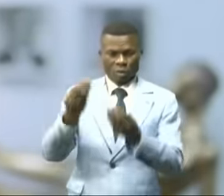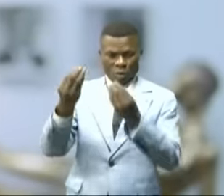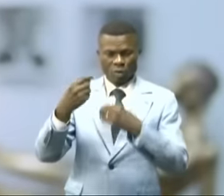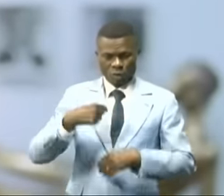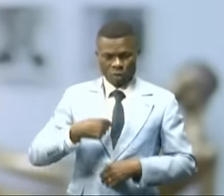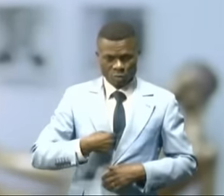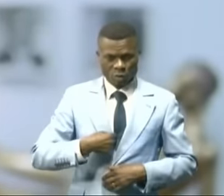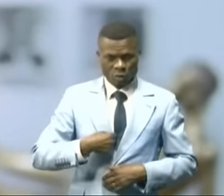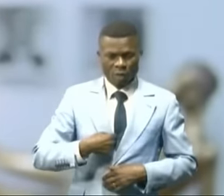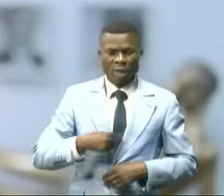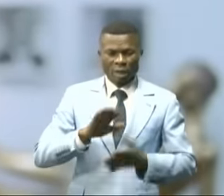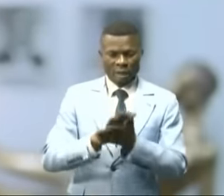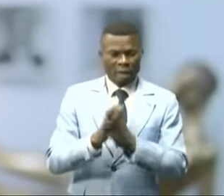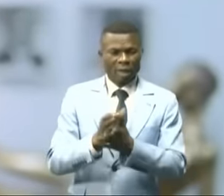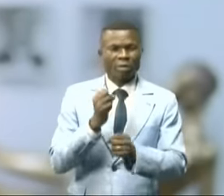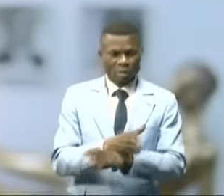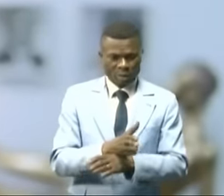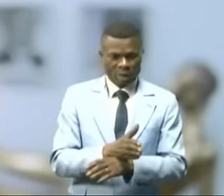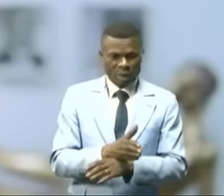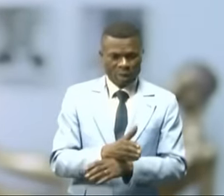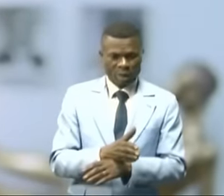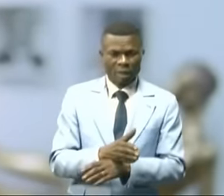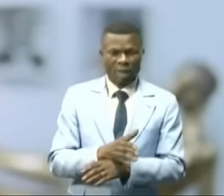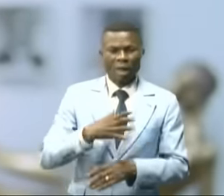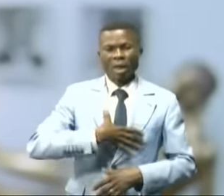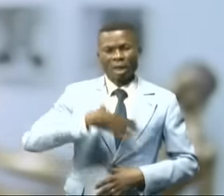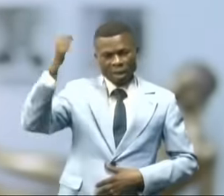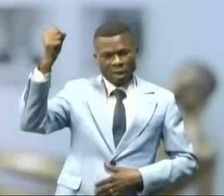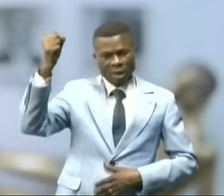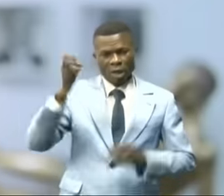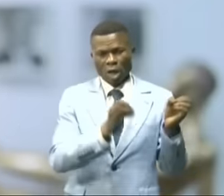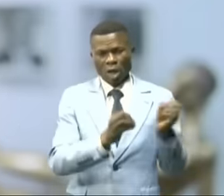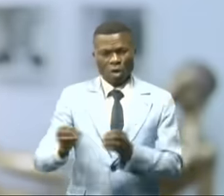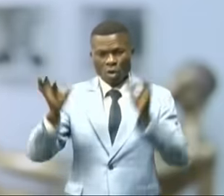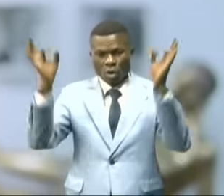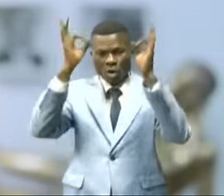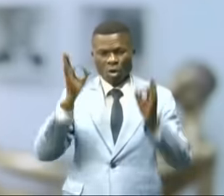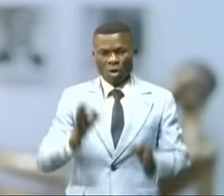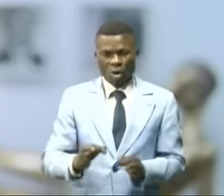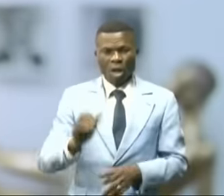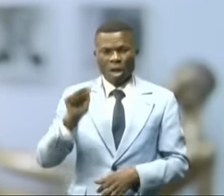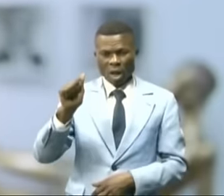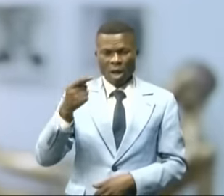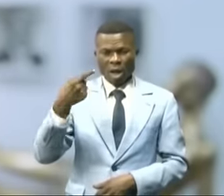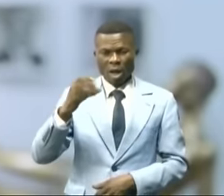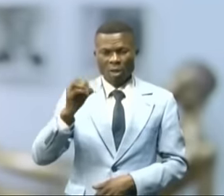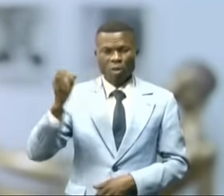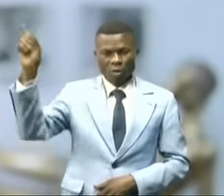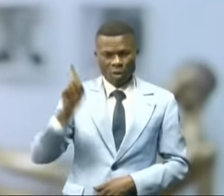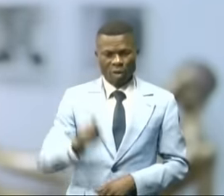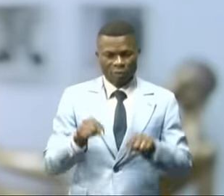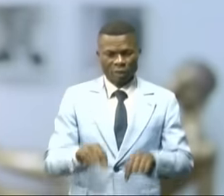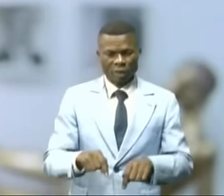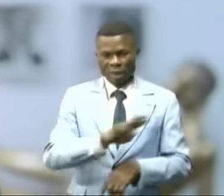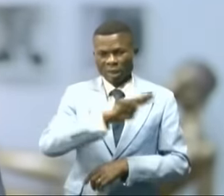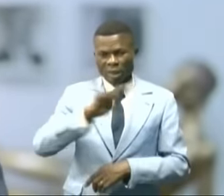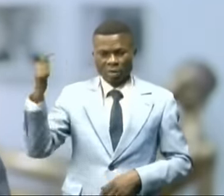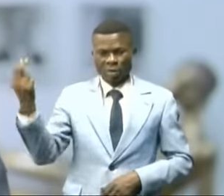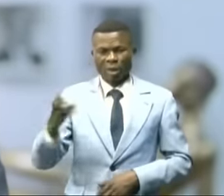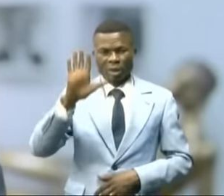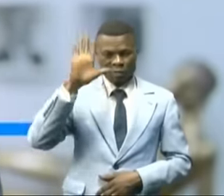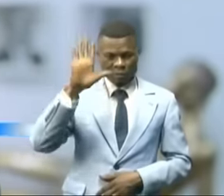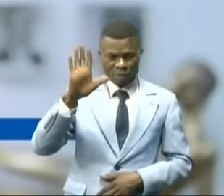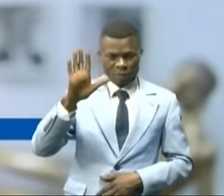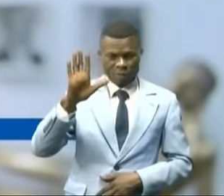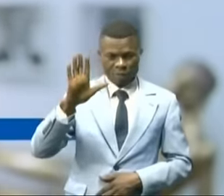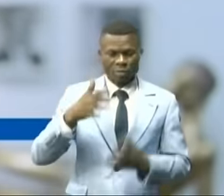a été accomplie, celle de décrocher l'organisation du forum AGOA ici à Kinshasa en 2025. Ainsi donc,